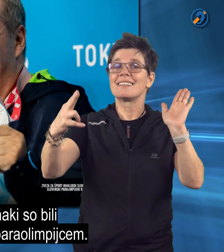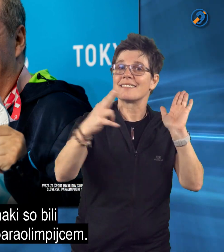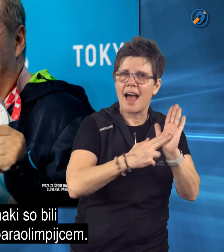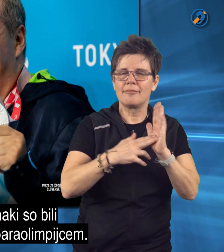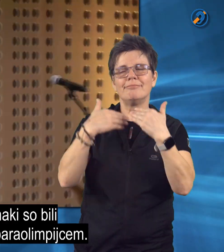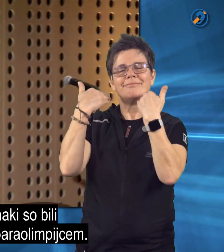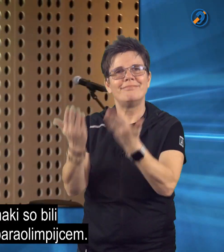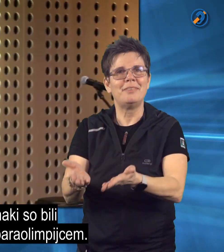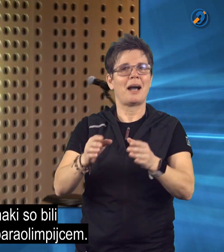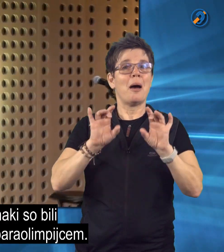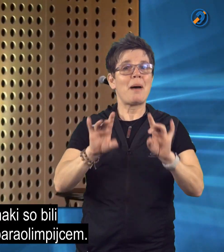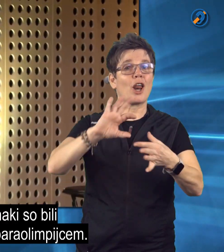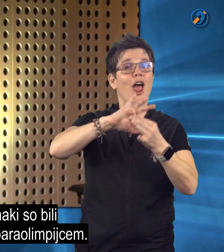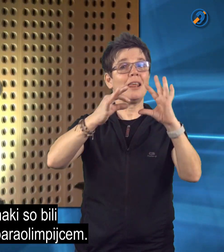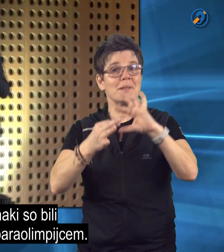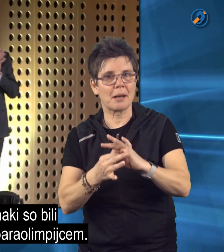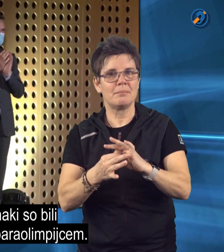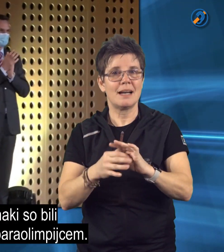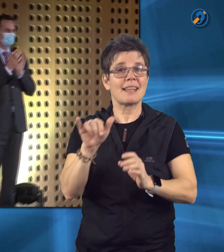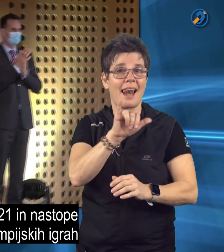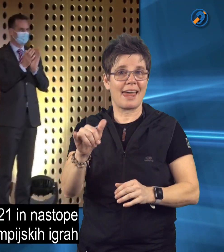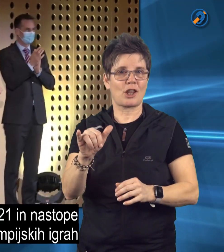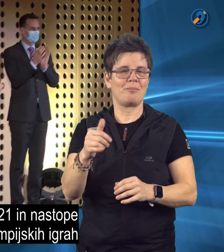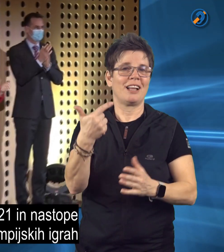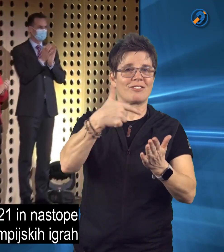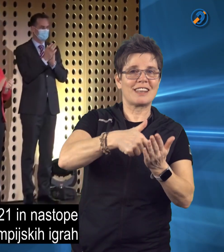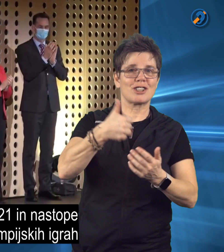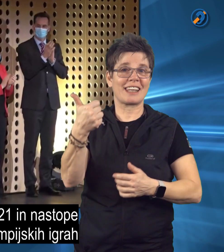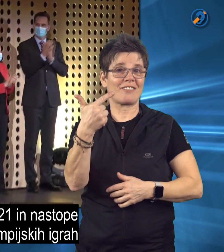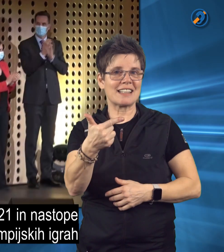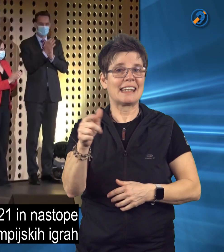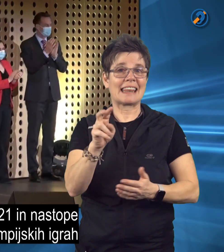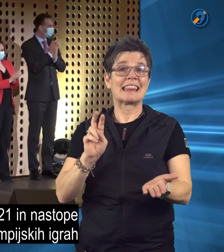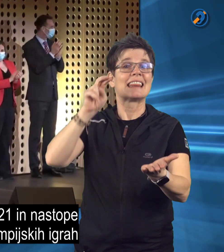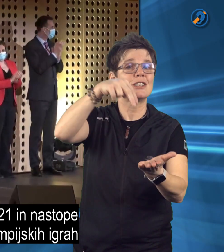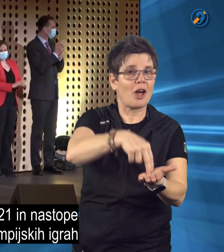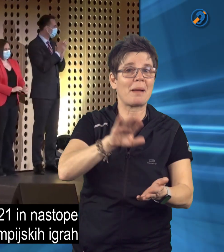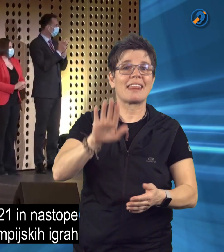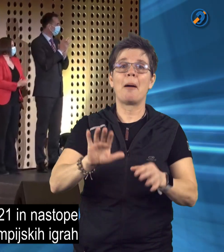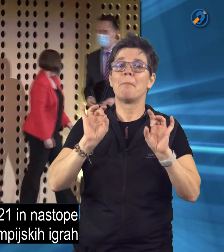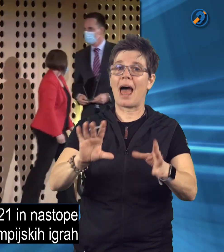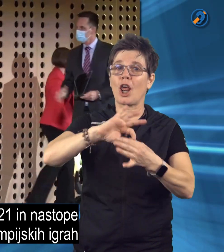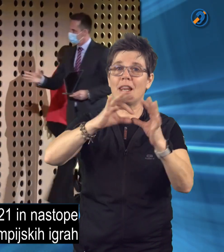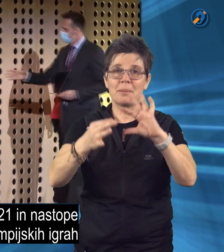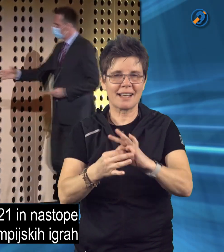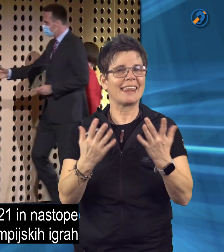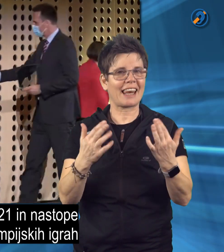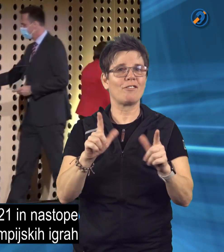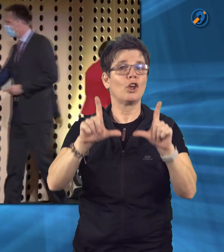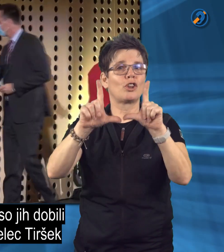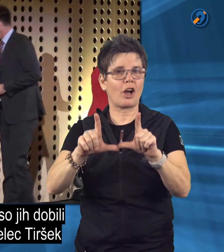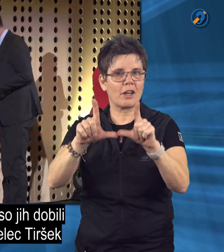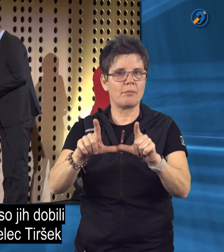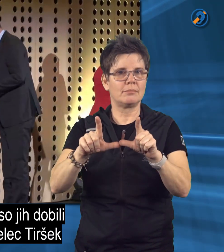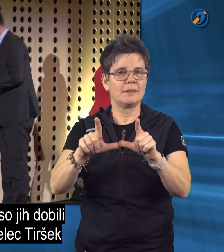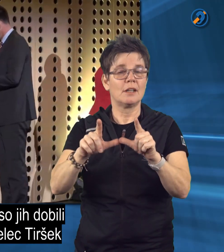Zlati znaki so bili namenjeni paraolimpijcem. Za leto 2021 in nastope na paraolimpijskih